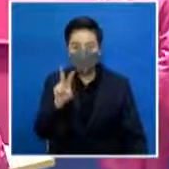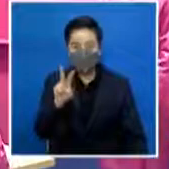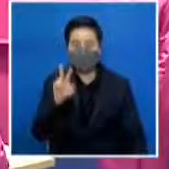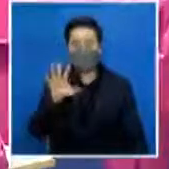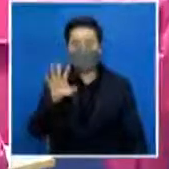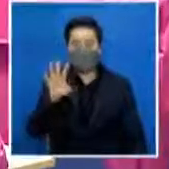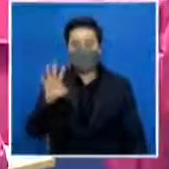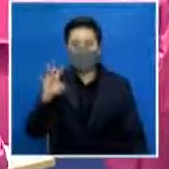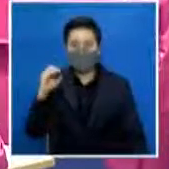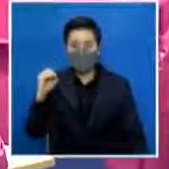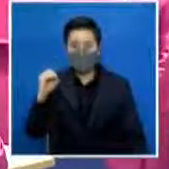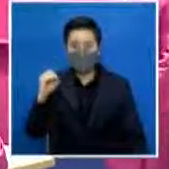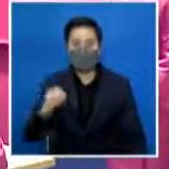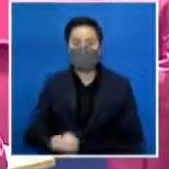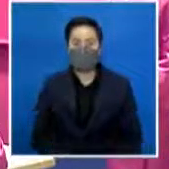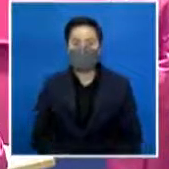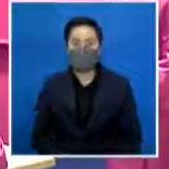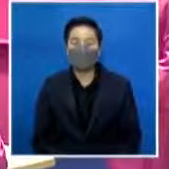0032540